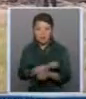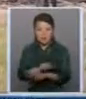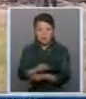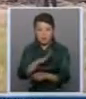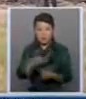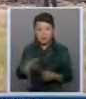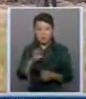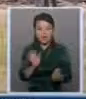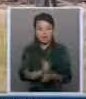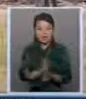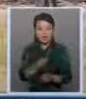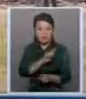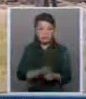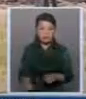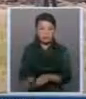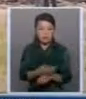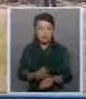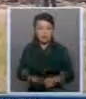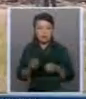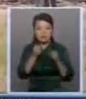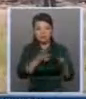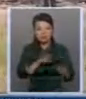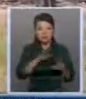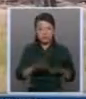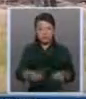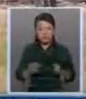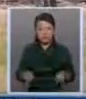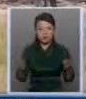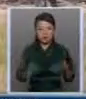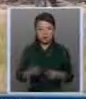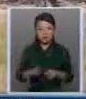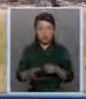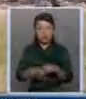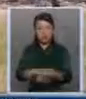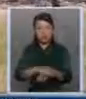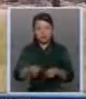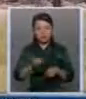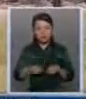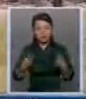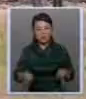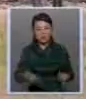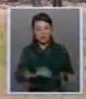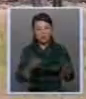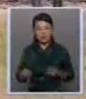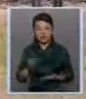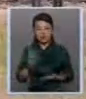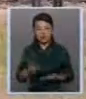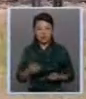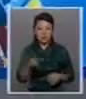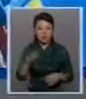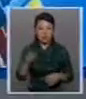Енді олар ластанған жердің топырағын алып, полигонға жеткізуі тиіс. Ал орнына басқа топырақ жеткізілетін болады. Адам мал шығыны болған жоқ.